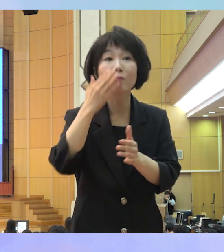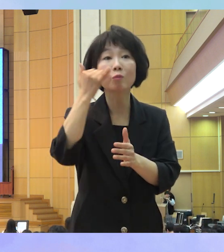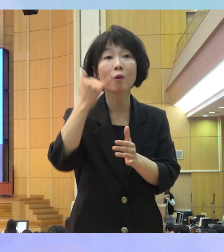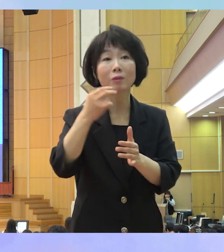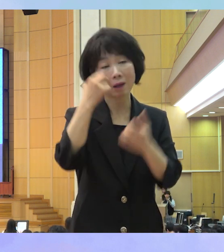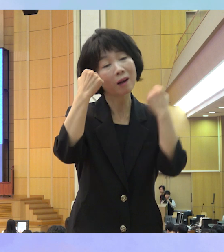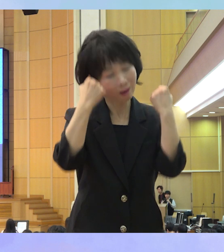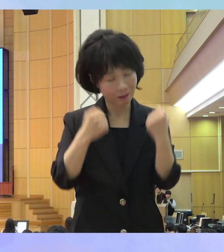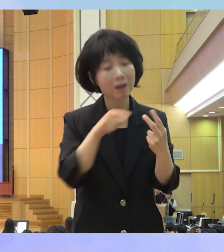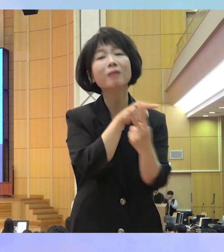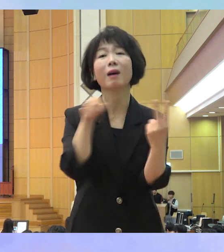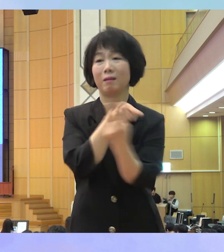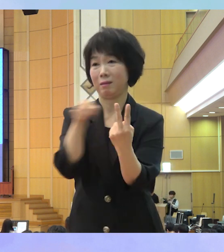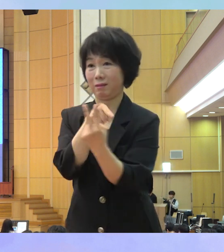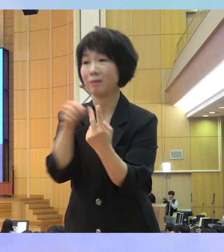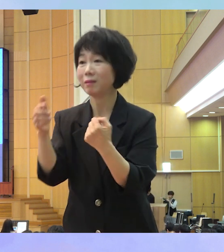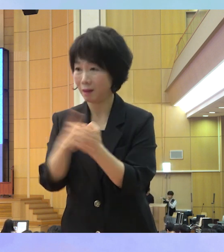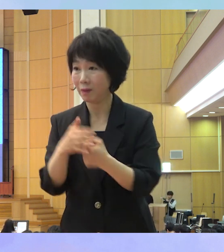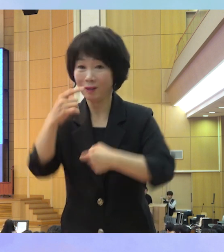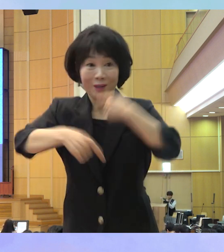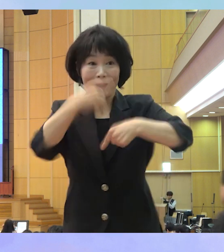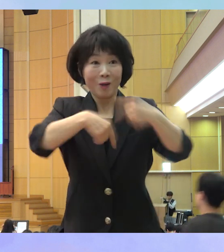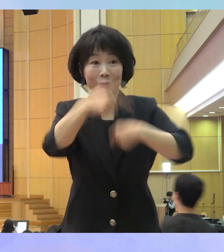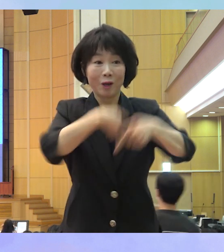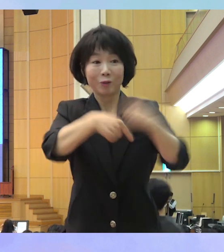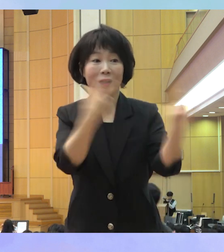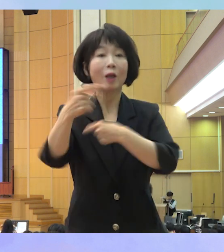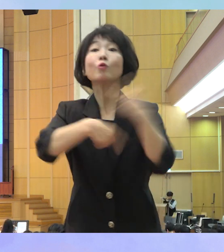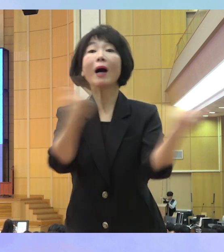이렇게 따라해 보겠습니다. 어머님, 아버님,